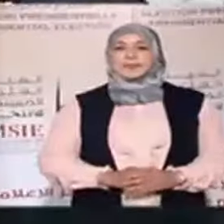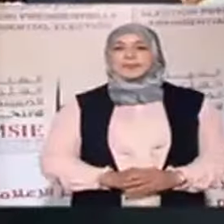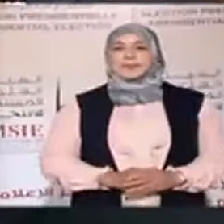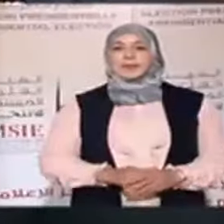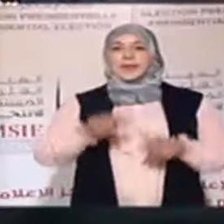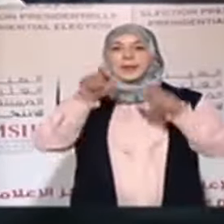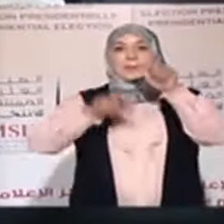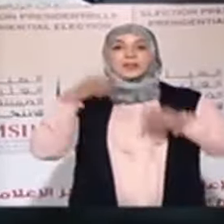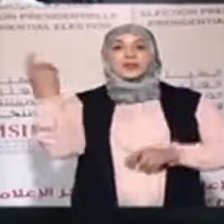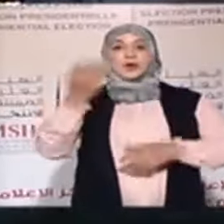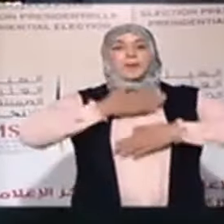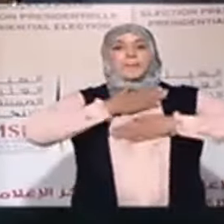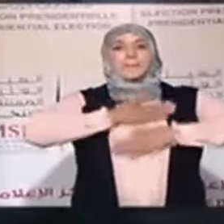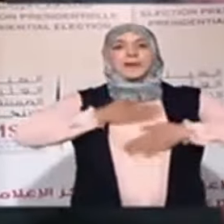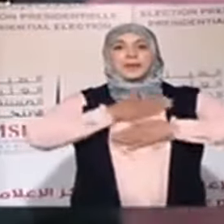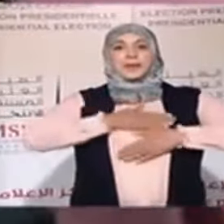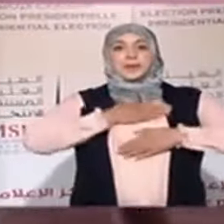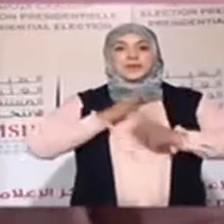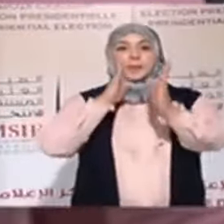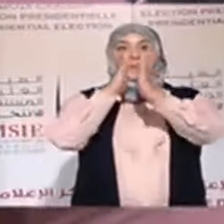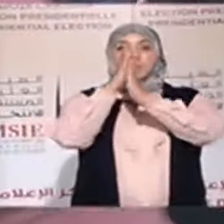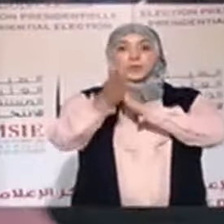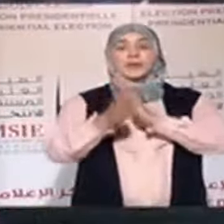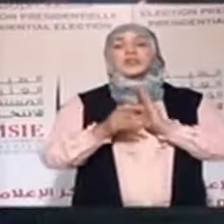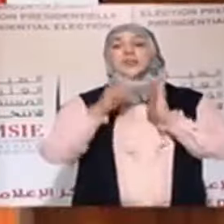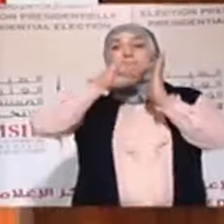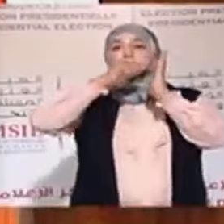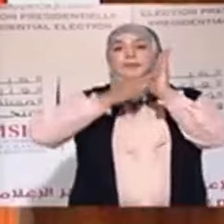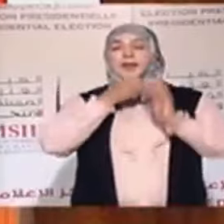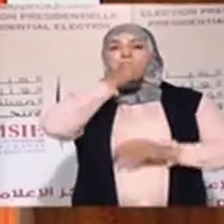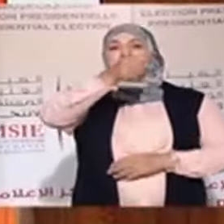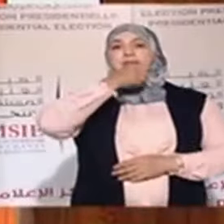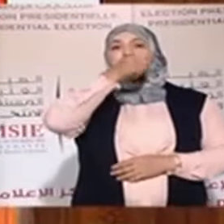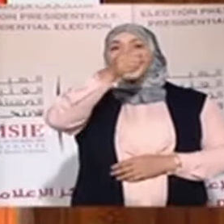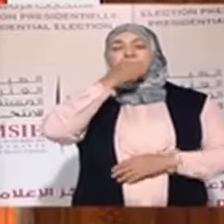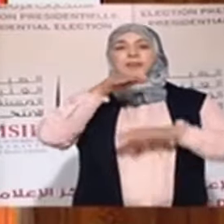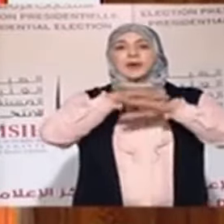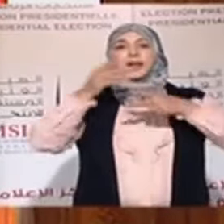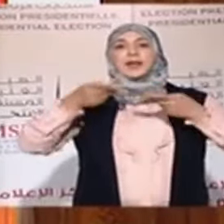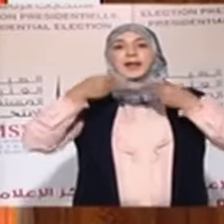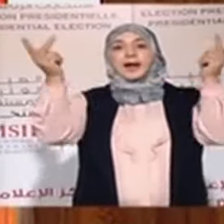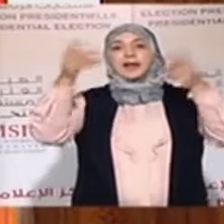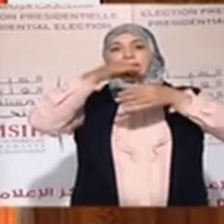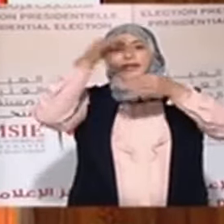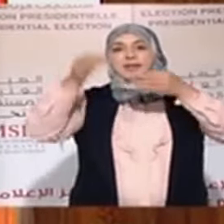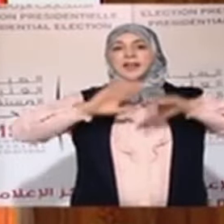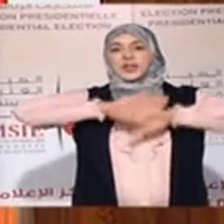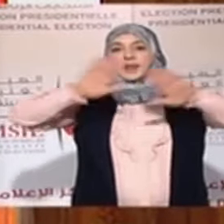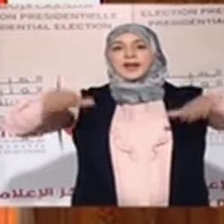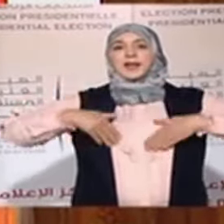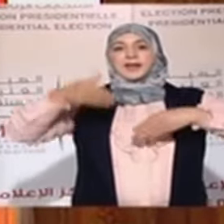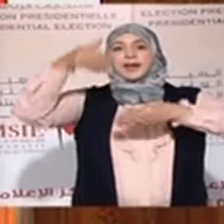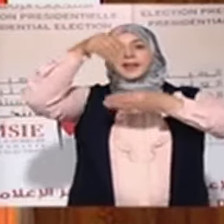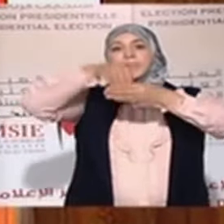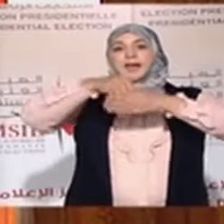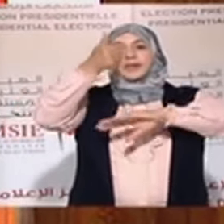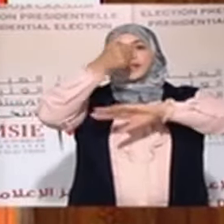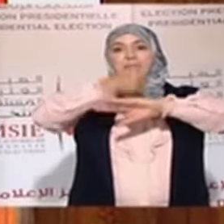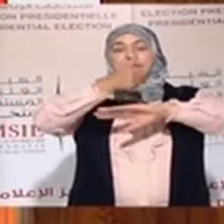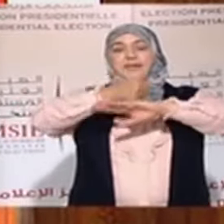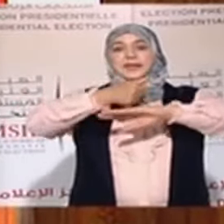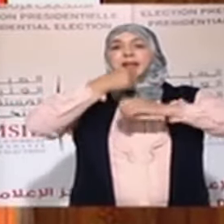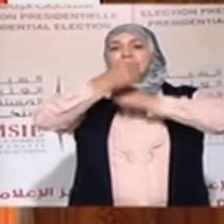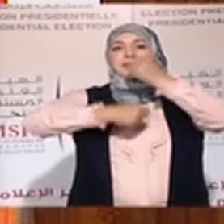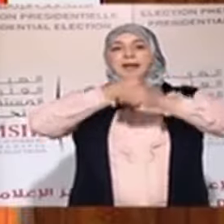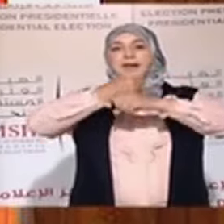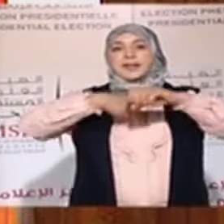مرحبا بالجميع في هذا النقل المباشر لوقائع النقطة الإعلامية حول الإعلان عن النتائج النهائية للانتخابات الرئاسية